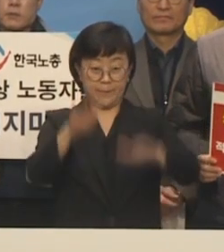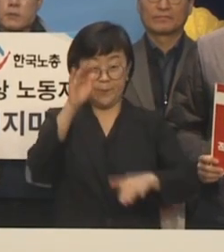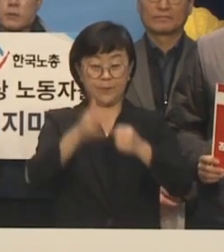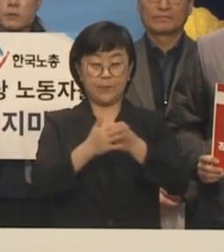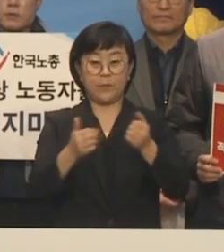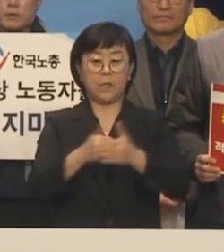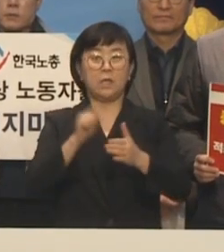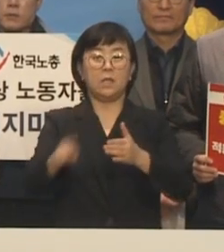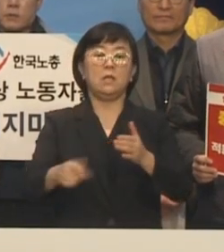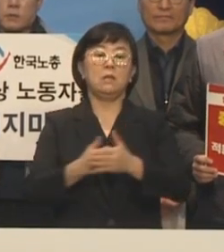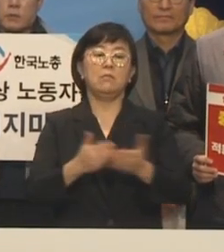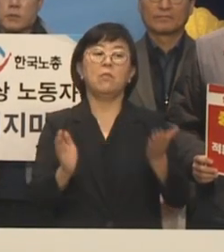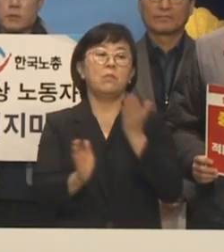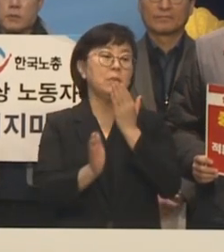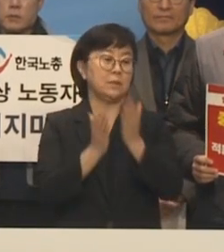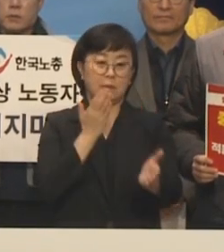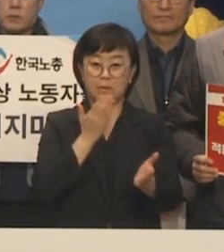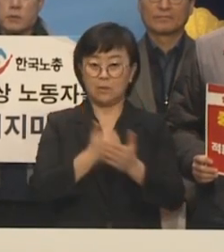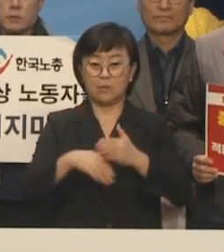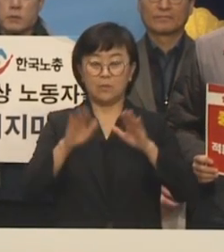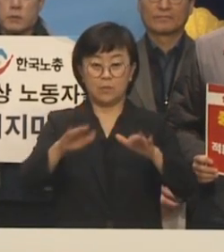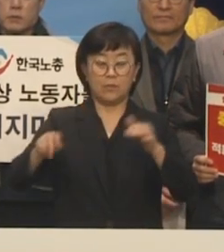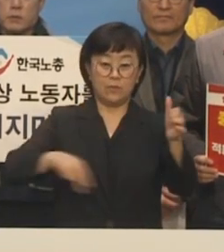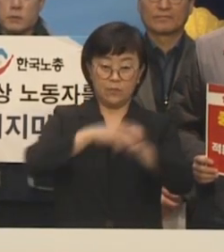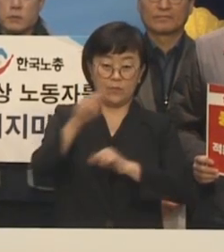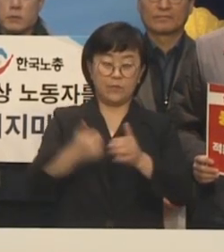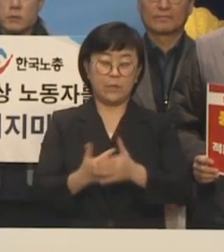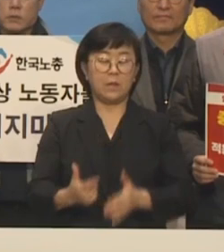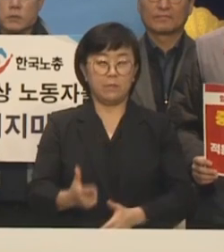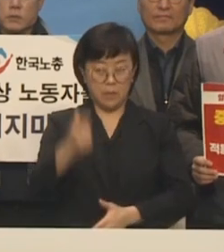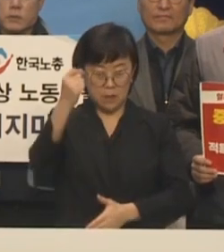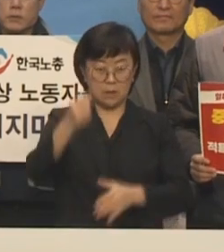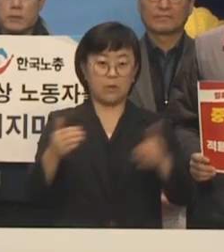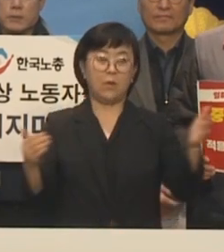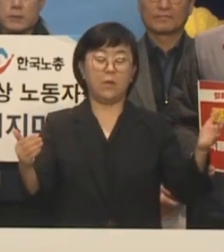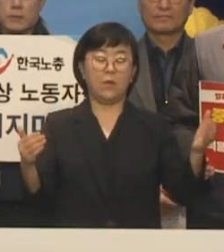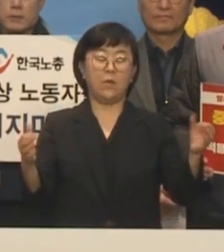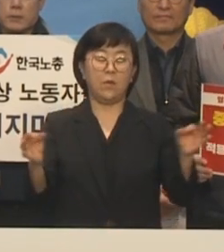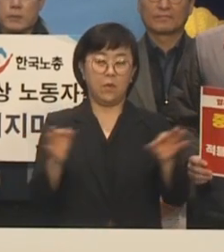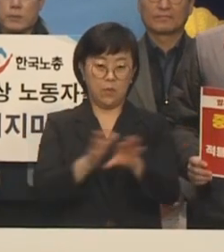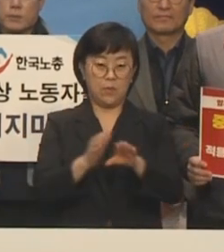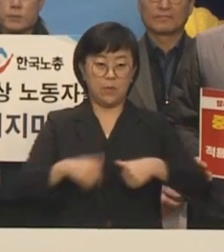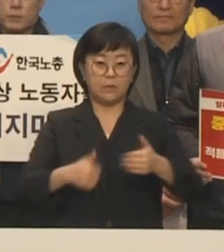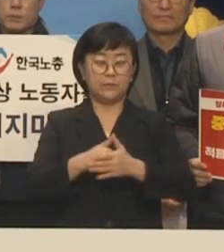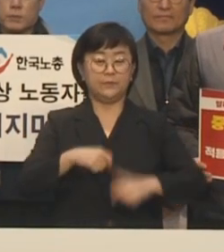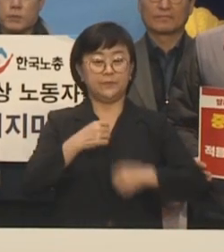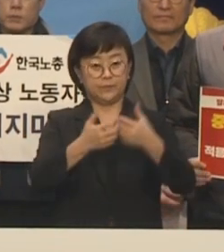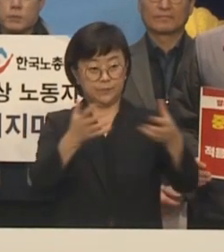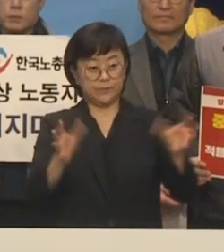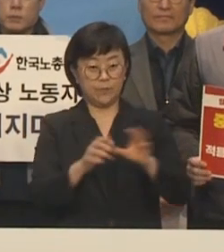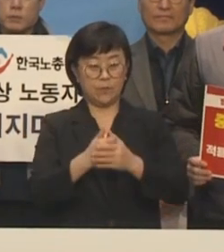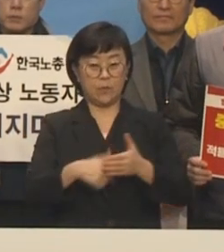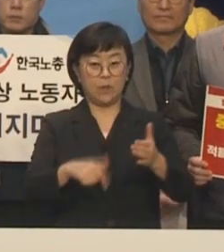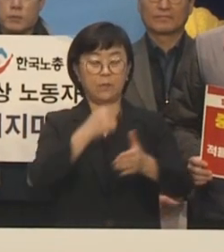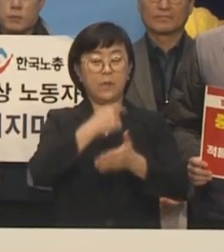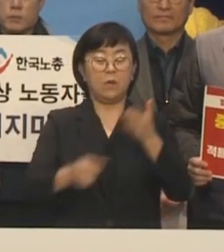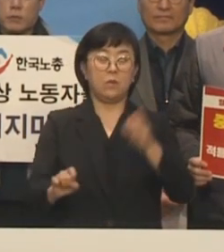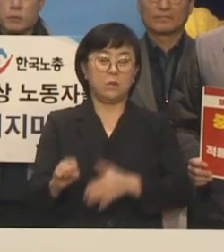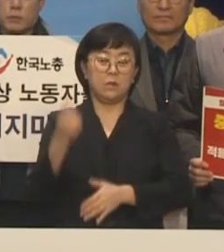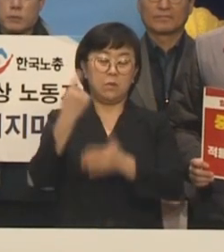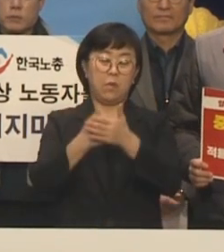이 부조리하고 비정한 현실을 하루속히 끝내야 합니다. 저와 정의당도 중대재해법